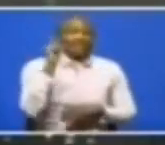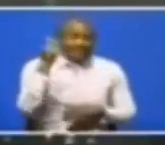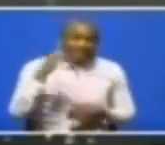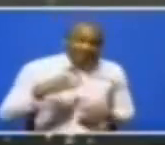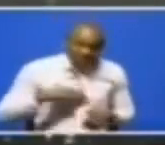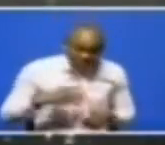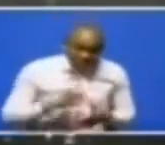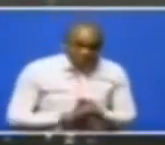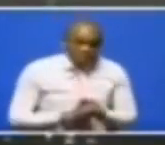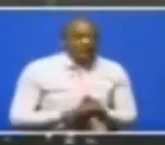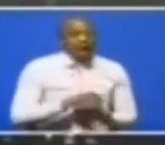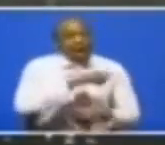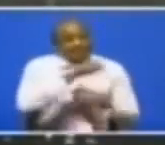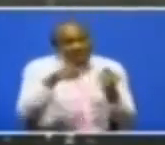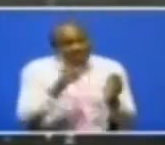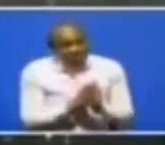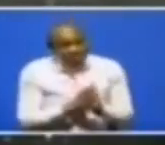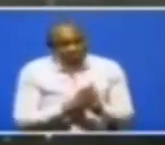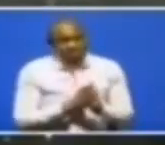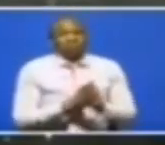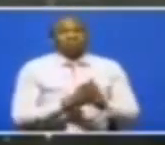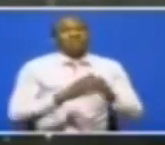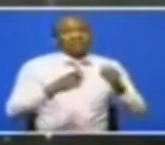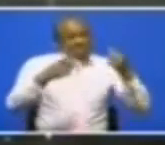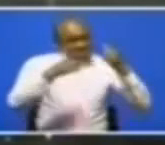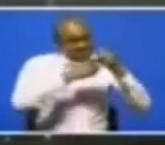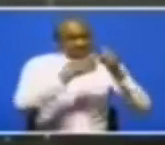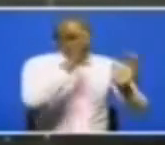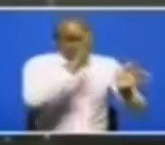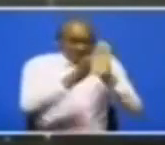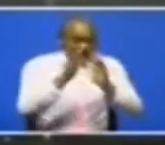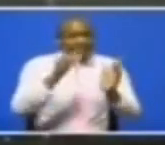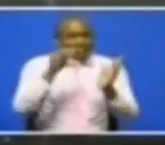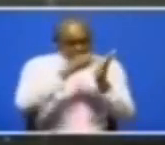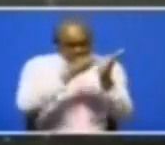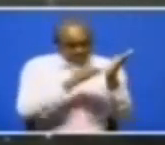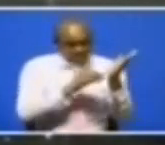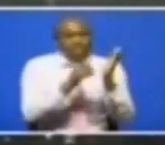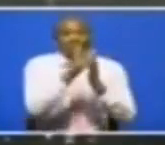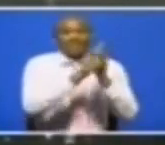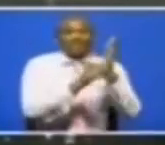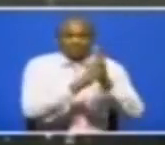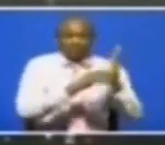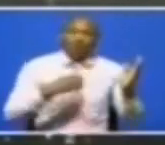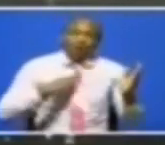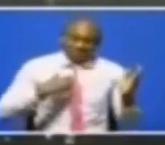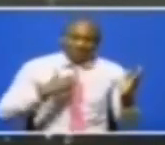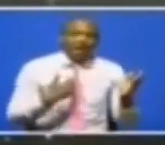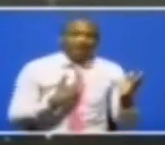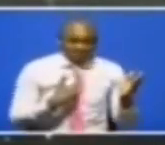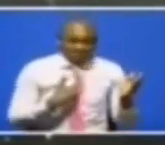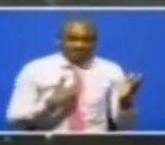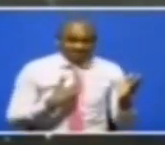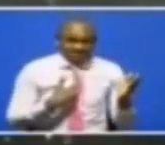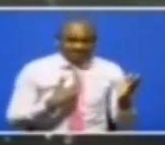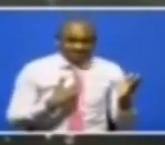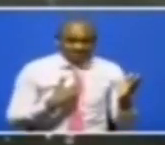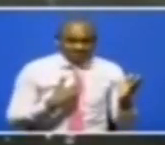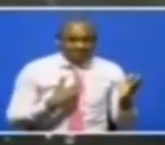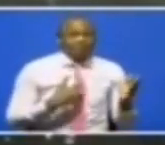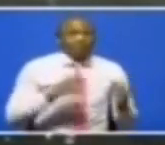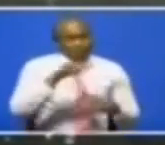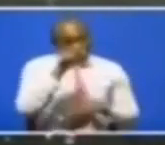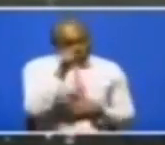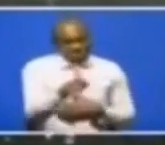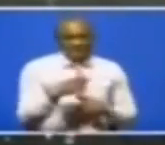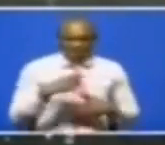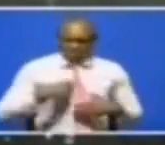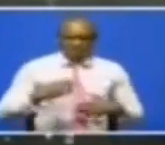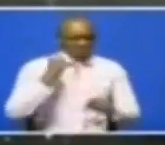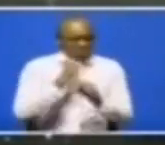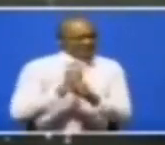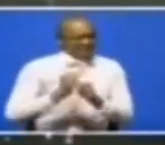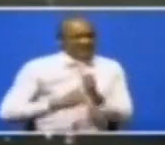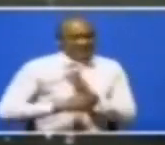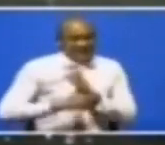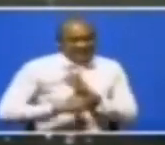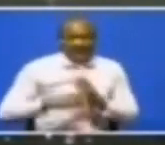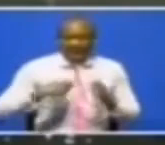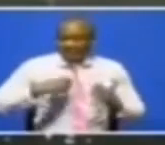tunawaambia Wakenya kuhusu the 6-point plan we have in our manifesto. Mbali na hapo, we are very